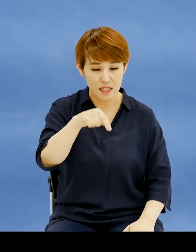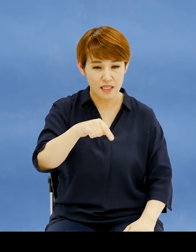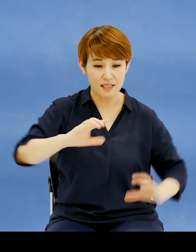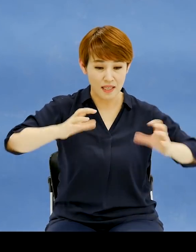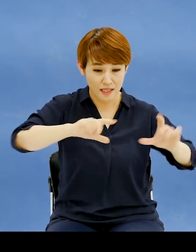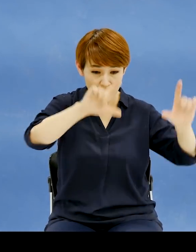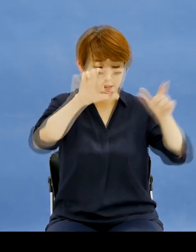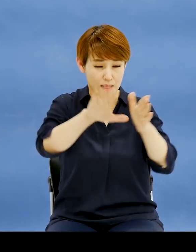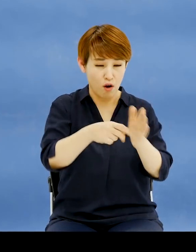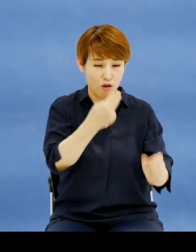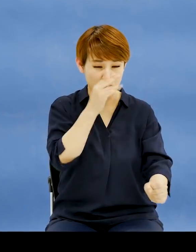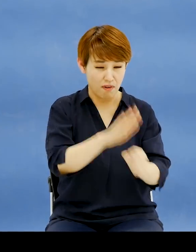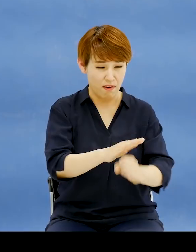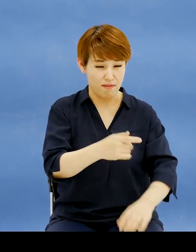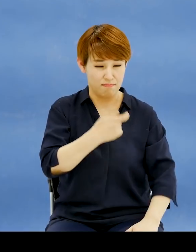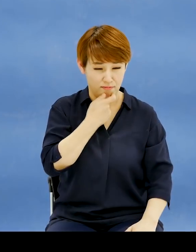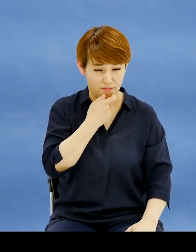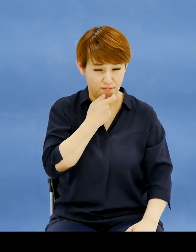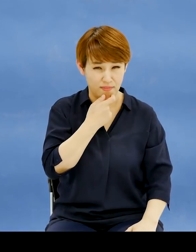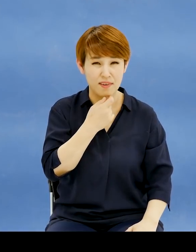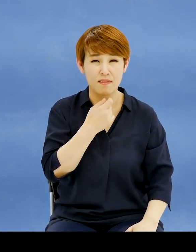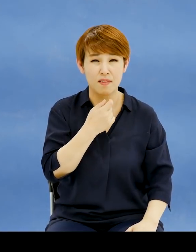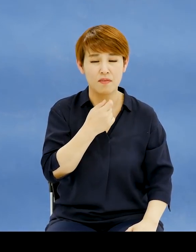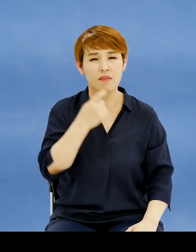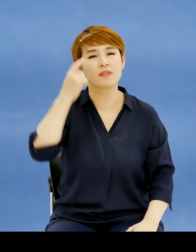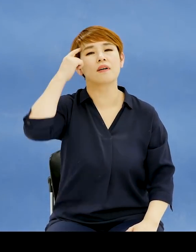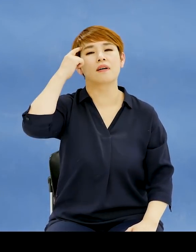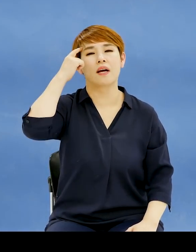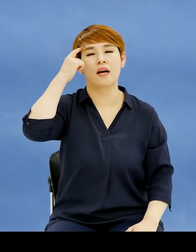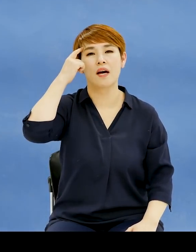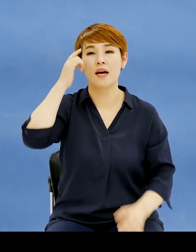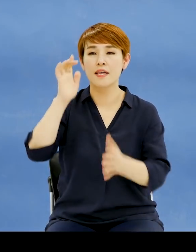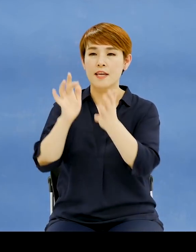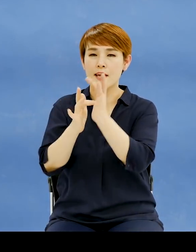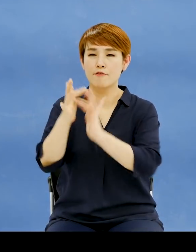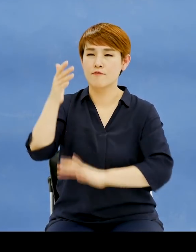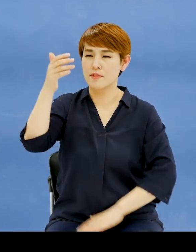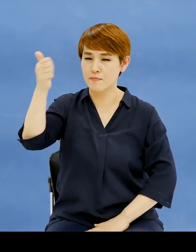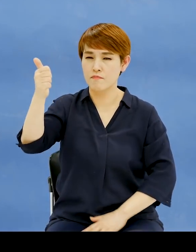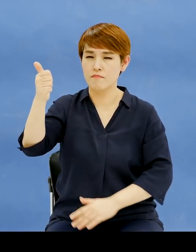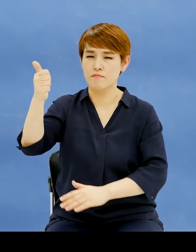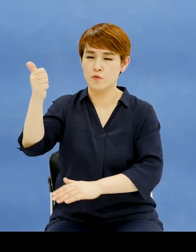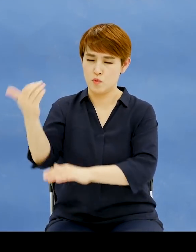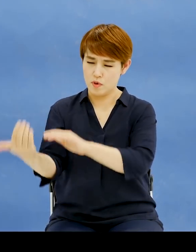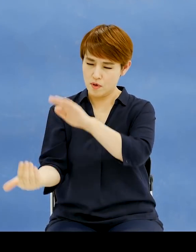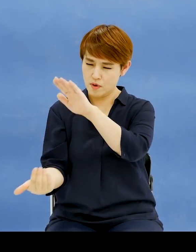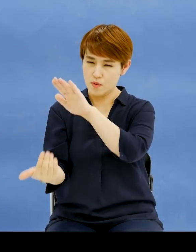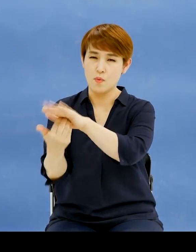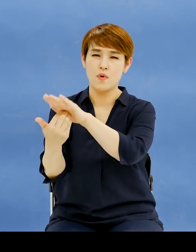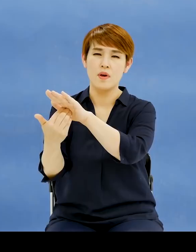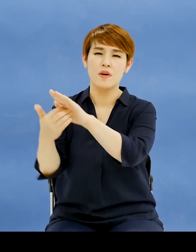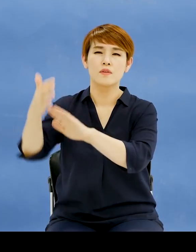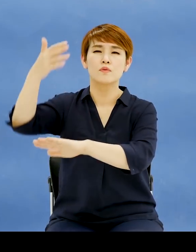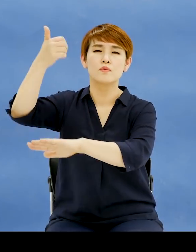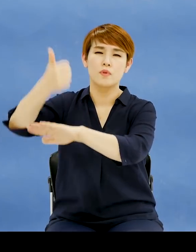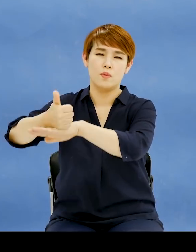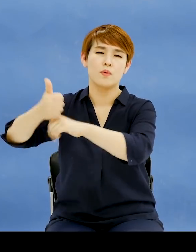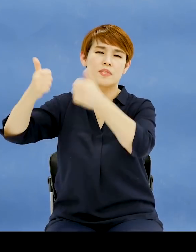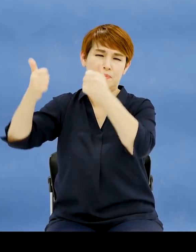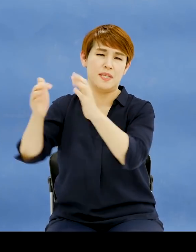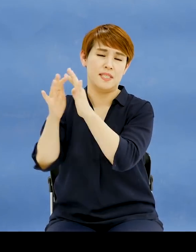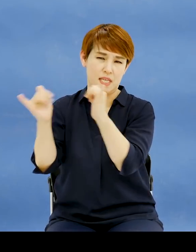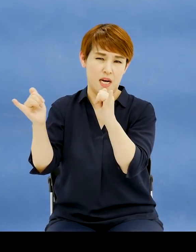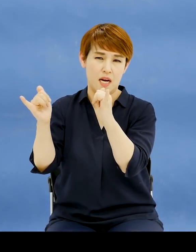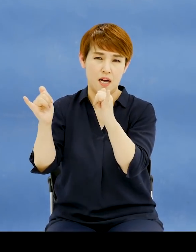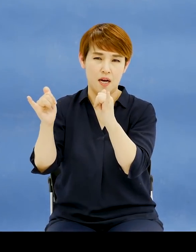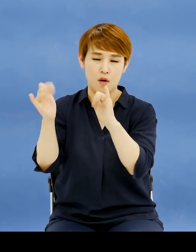그렇죠. 이 땅에서 억울하면 안 되는 거예요. 결국 예수님이 최후의 심판자시고 영원한 나라에서 공의로서 심판하시고 어떤